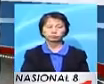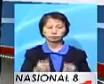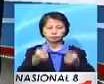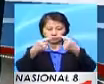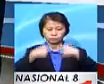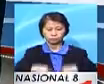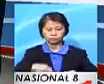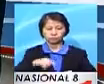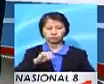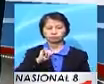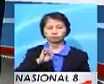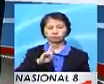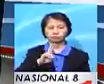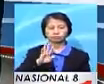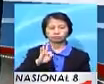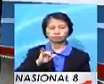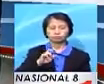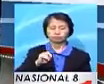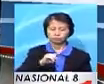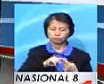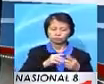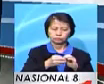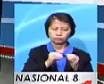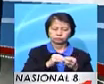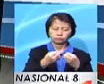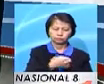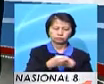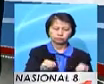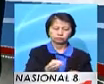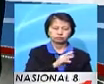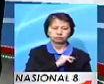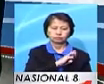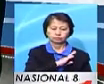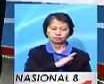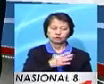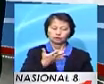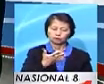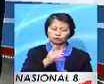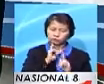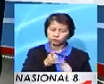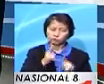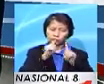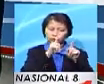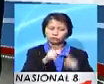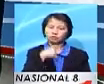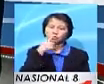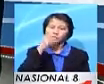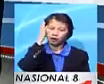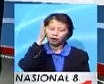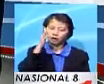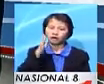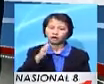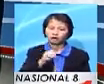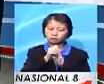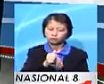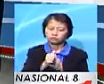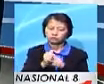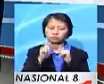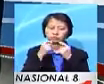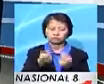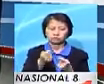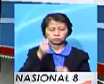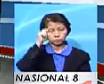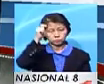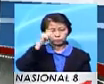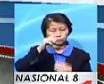Kehadiran Irfan Bakti Abu Salim di Pejabat Menteri Besar Terengganu hari ini sedikit sebanyak menjawab soalan siapakah yang bakal mengemudi Terengganu FA